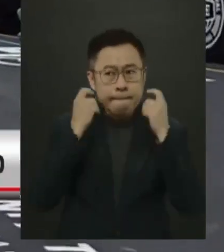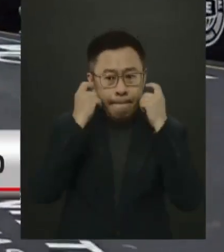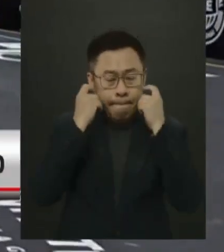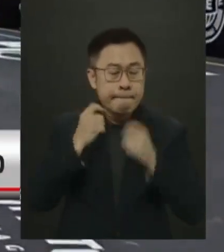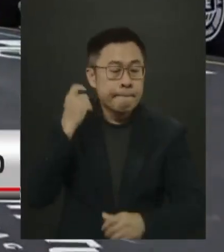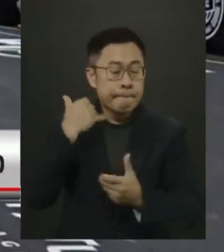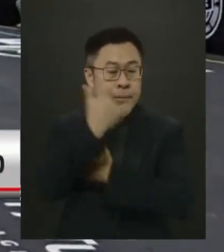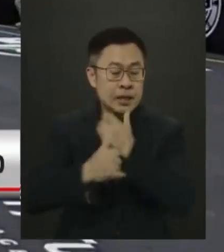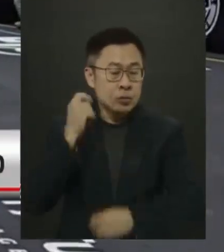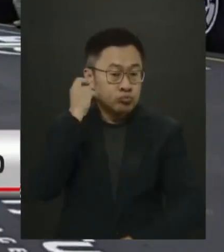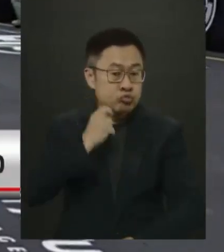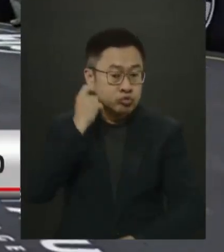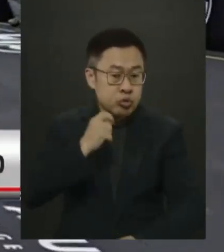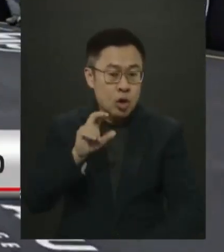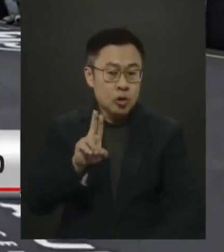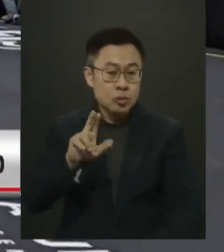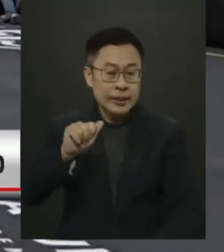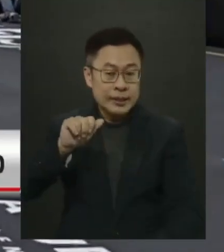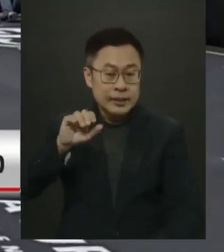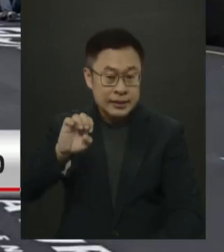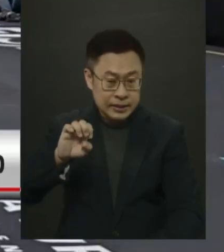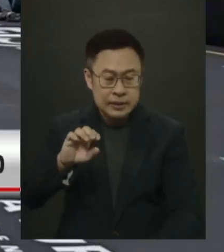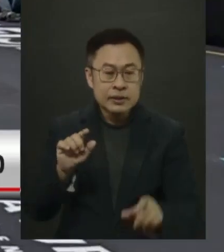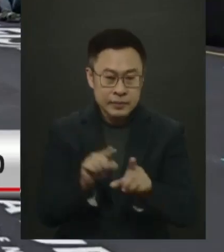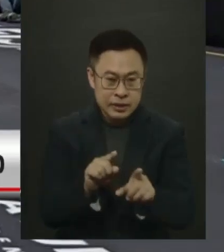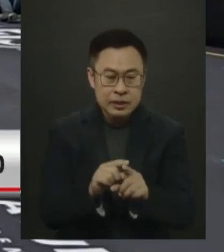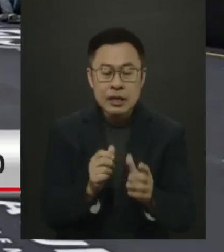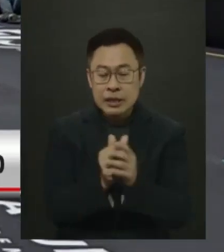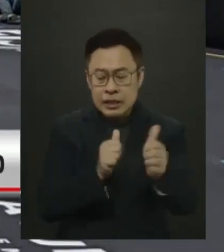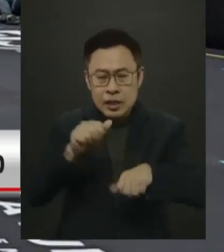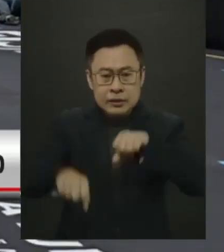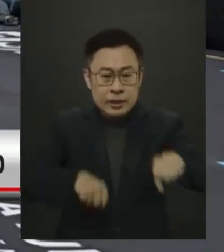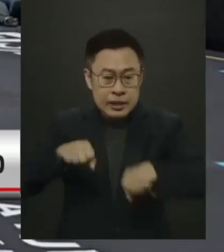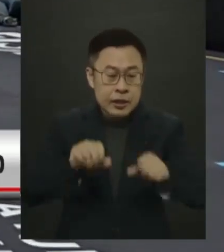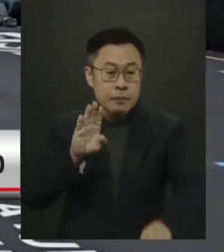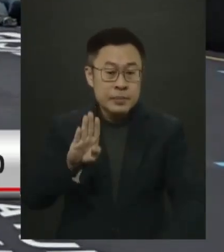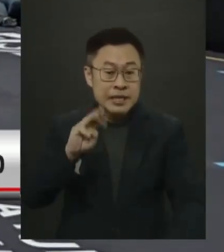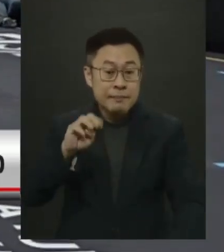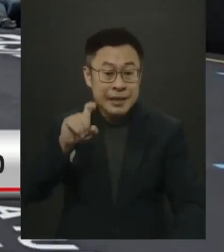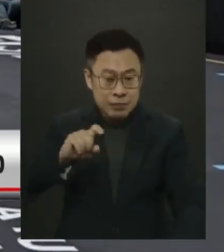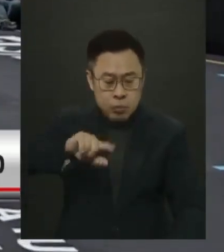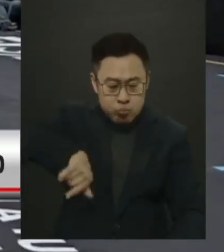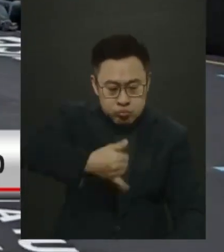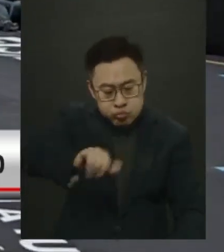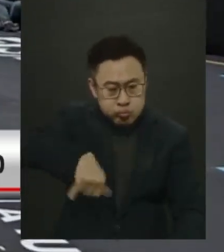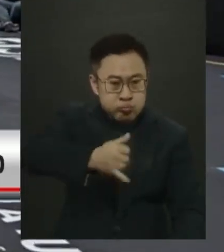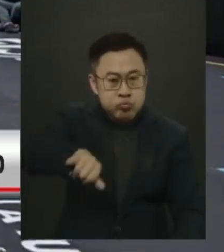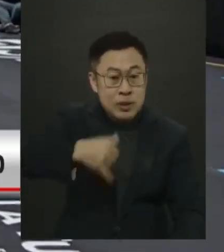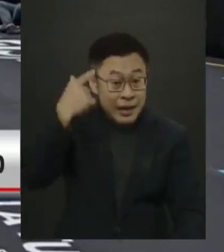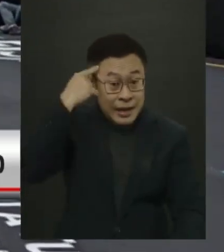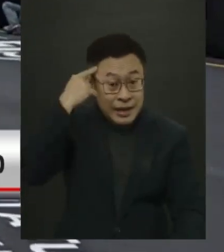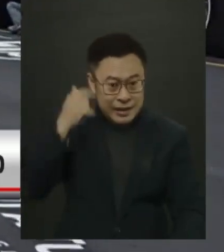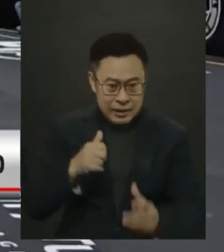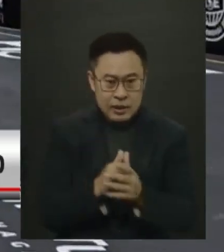หรัฐอาหรับเอมิเรตส์นะครับถึงการแข่งขัน BMX Flatland นะครับเป็นการขี่จักรยาน BMX ผ่านโผนครับบนพื้น